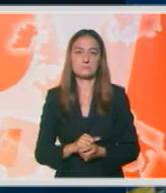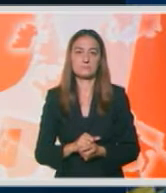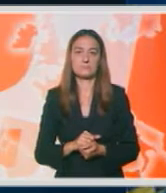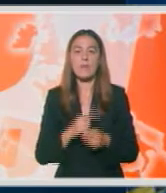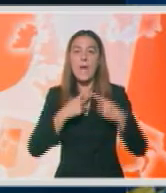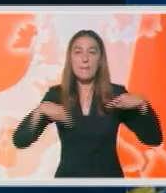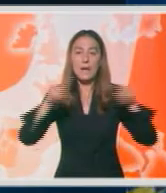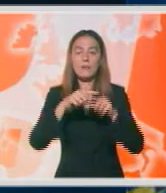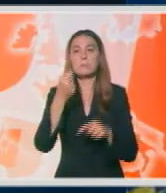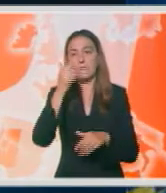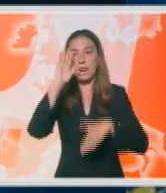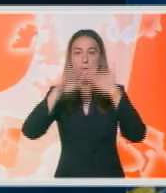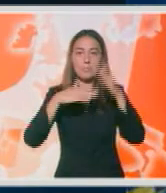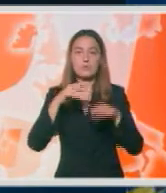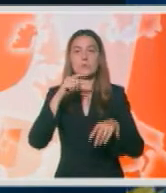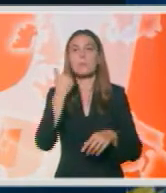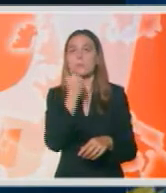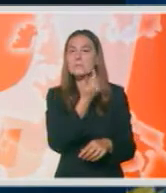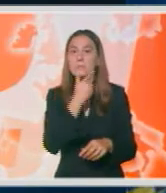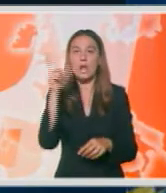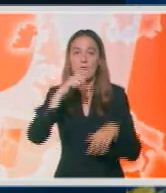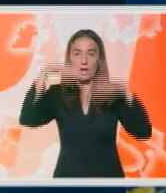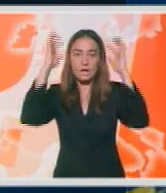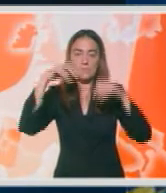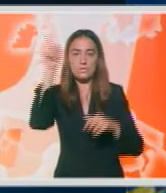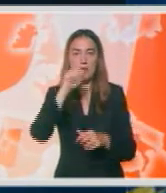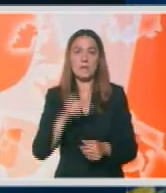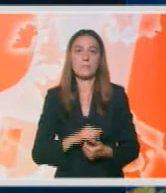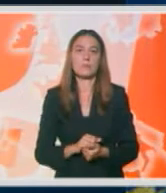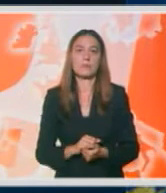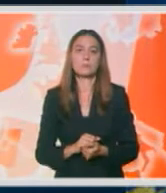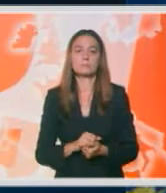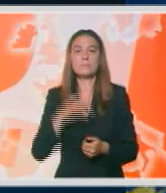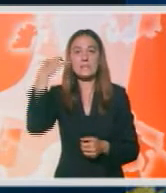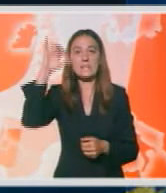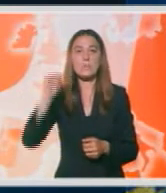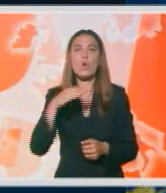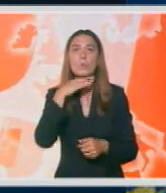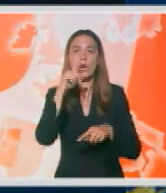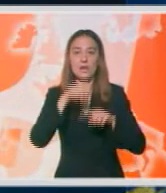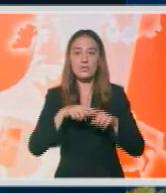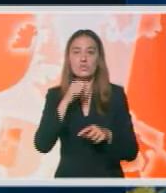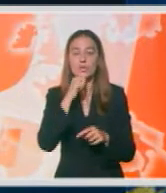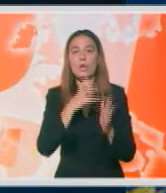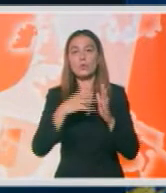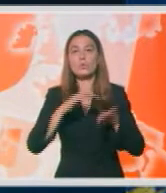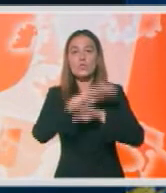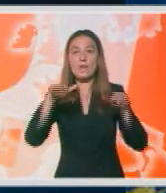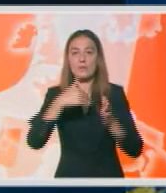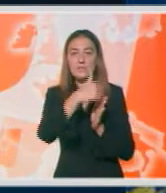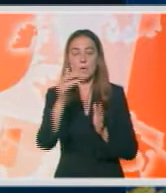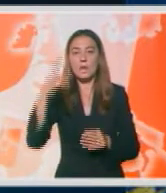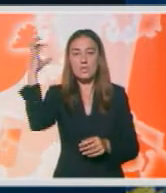Na Balkanu umereno oblačno, posle podne sa lokalnim pljuskovima i grmljavinom. Samo na jugu Grčke i duž Jadranske obale